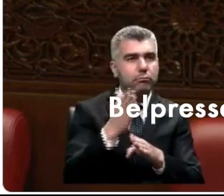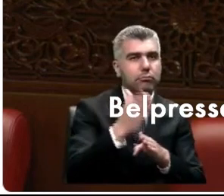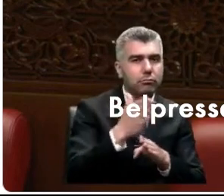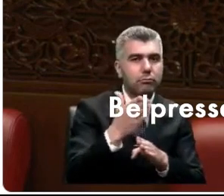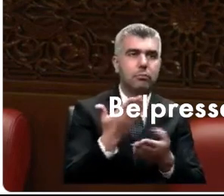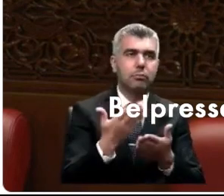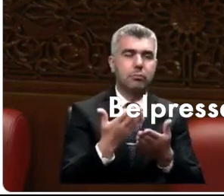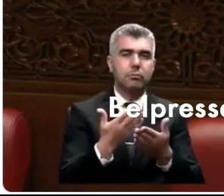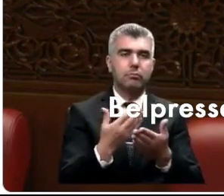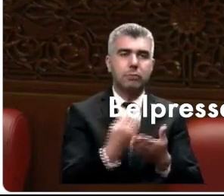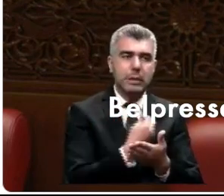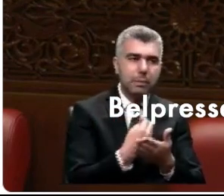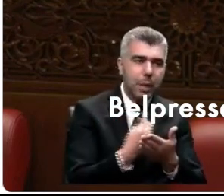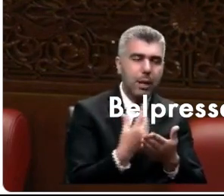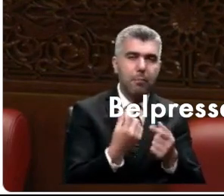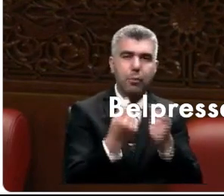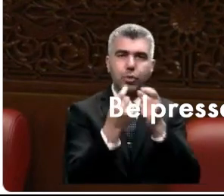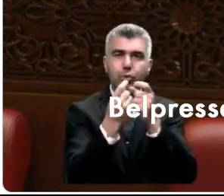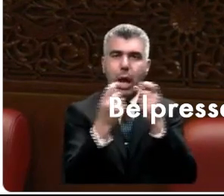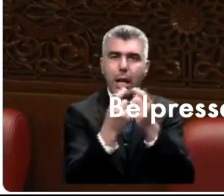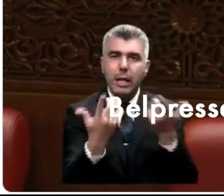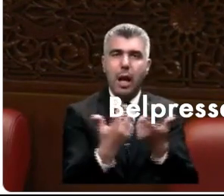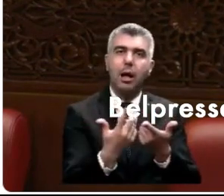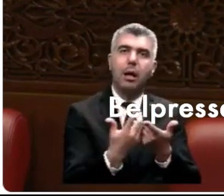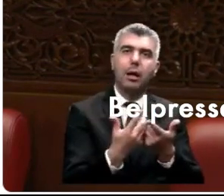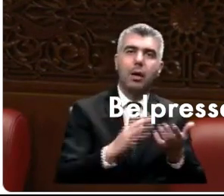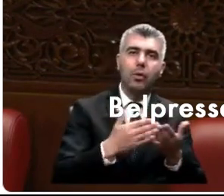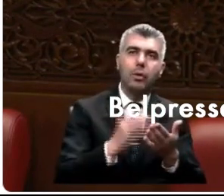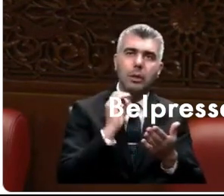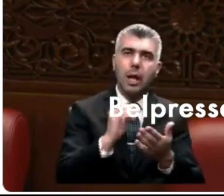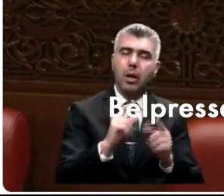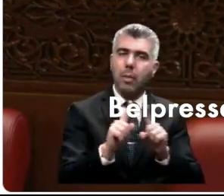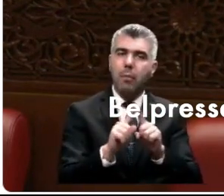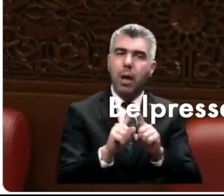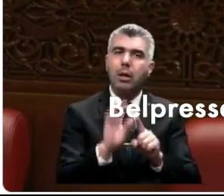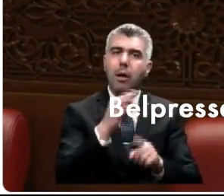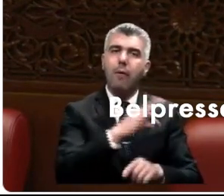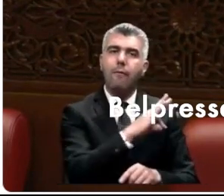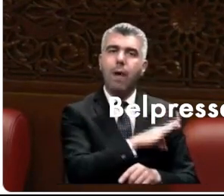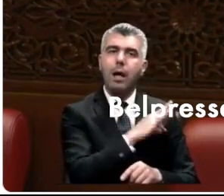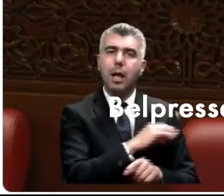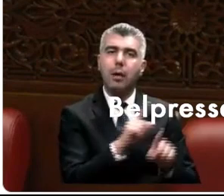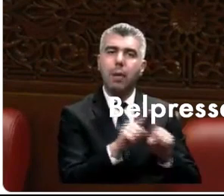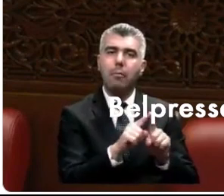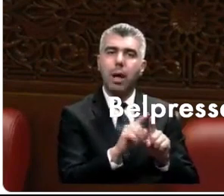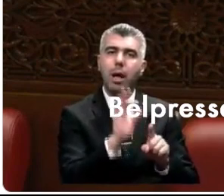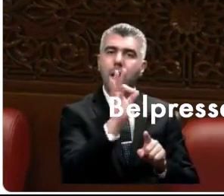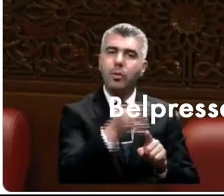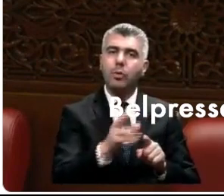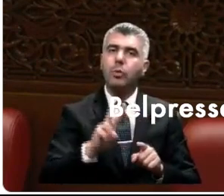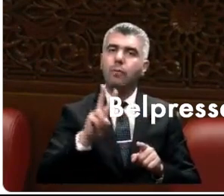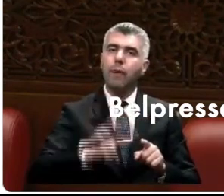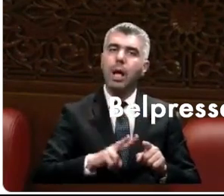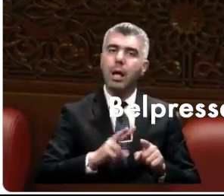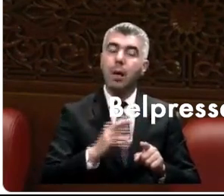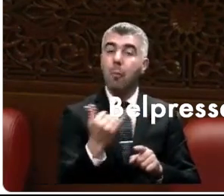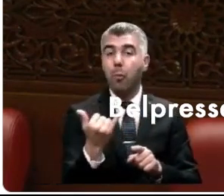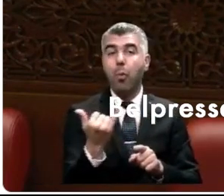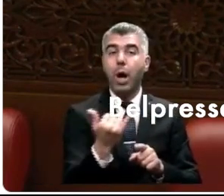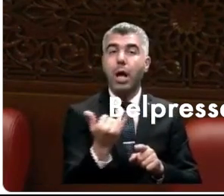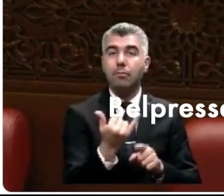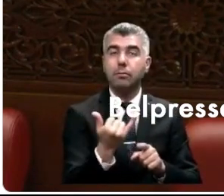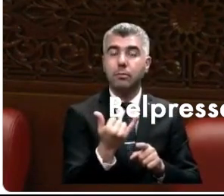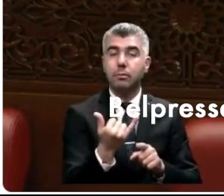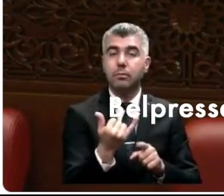انسانيه مقاولات باش بالطبع بحال ان سيرفيس سفيل تستافدوا من التجربه الميدانيه اللي هي في الاخير كتكون مهمه جدا